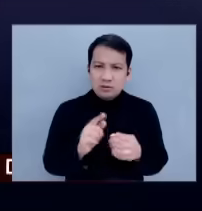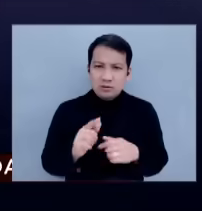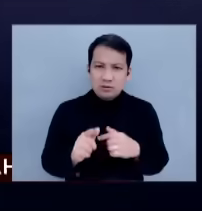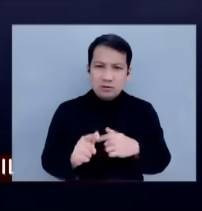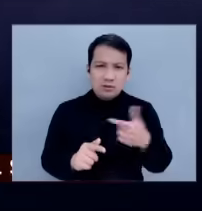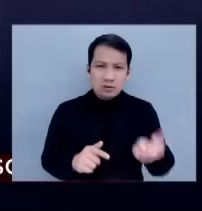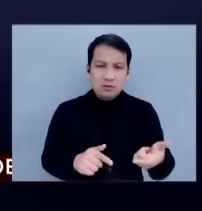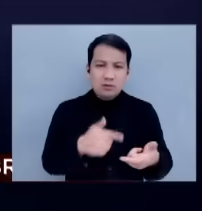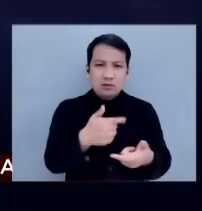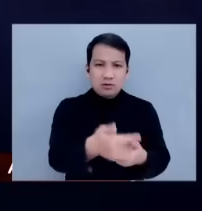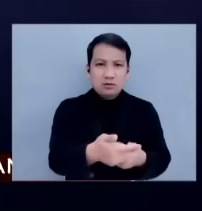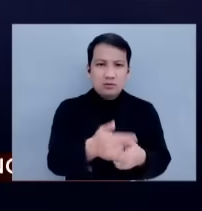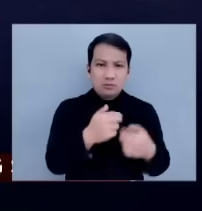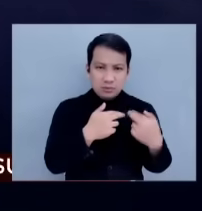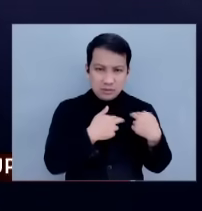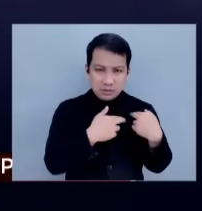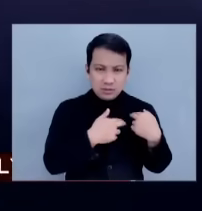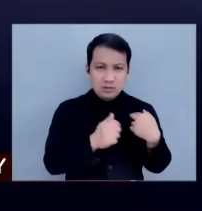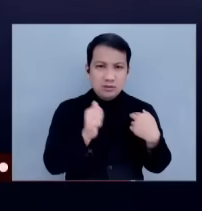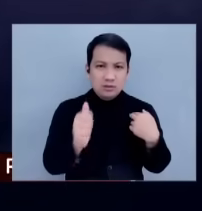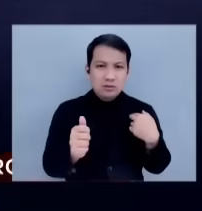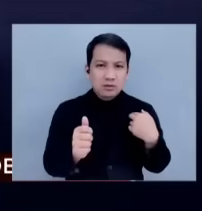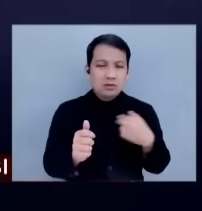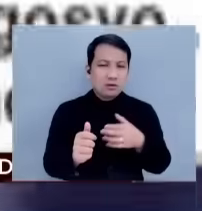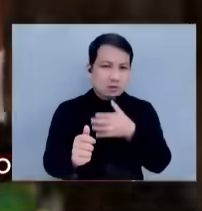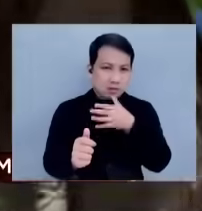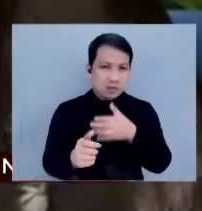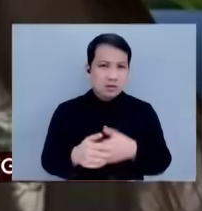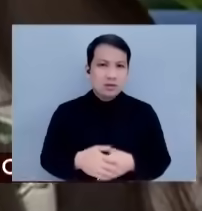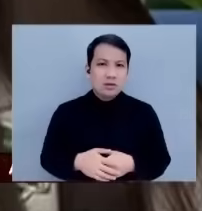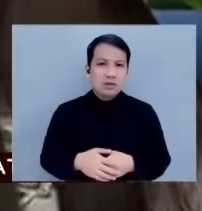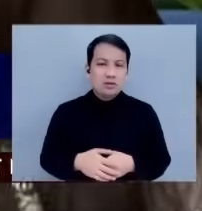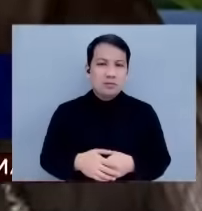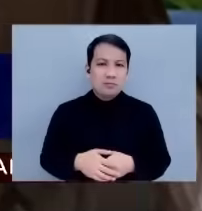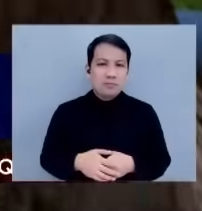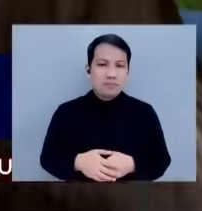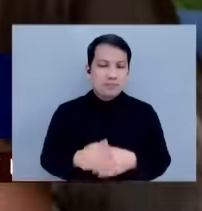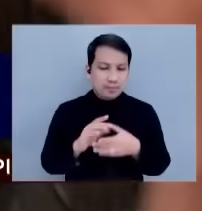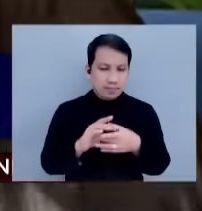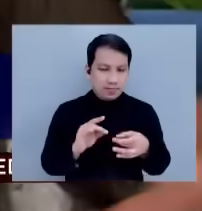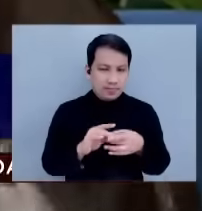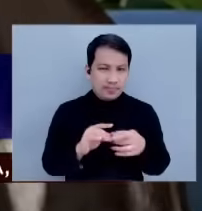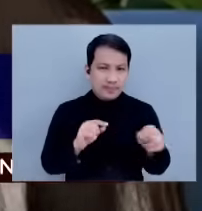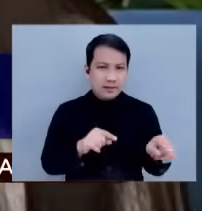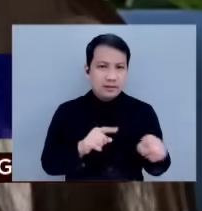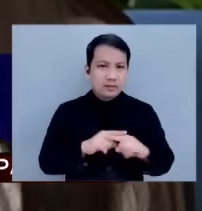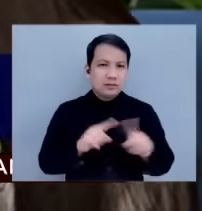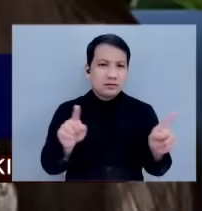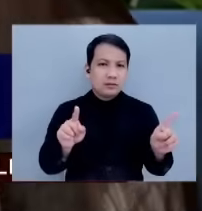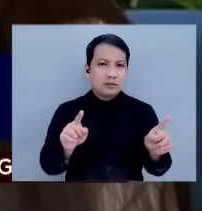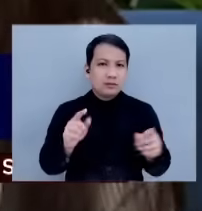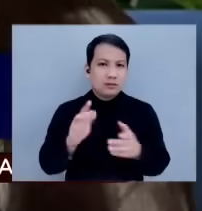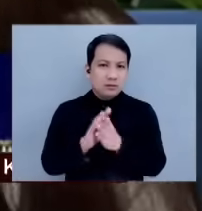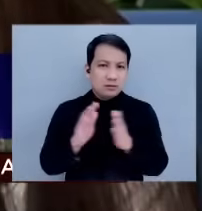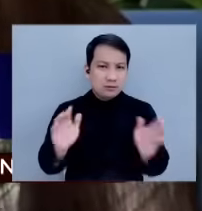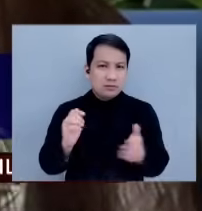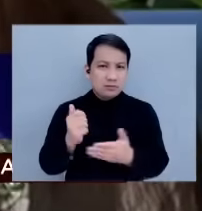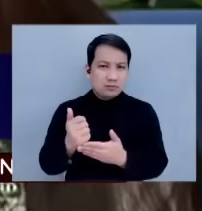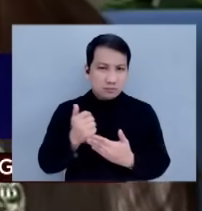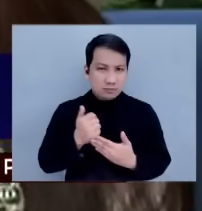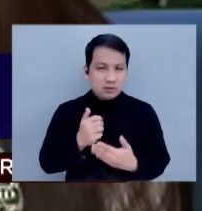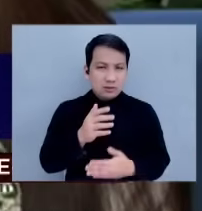kanyang responsibility as a mother. Pero ang kwento ni Andrea, malaking tulong sa kanya ang kanyang mom